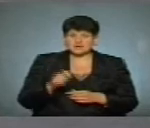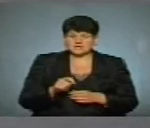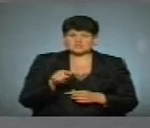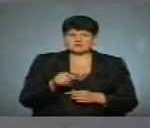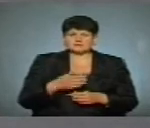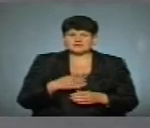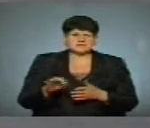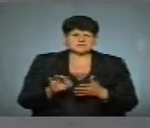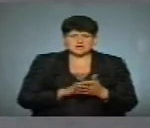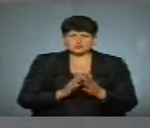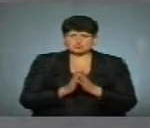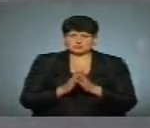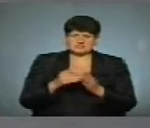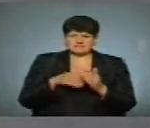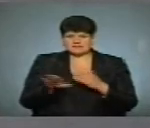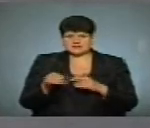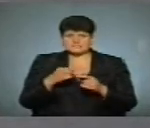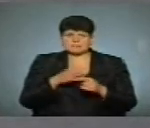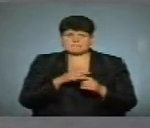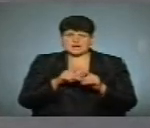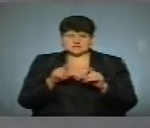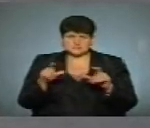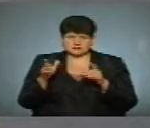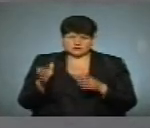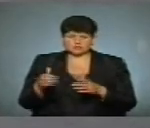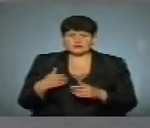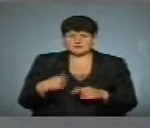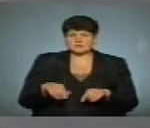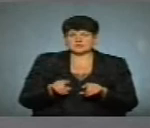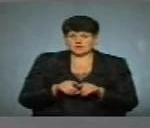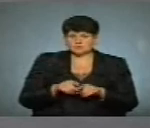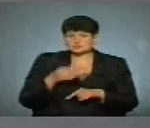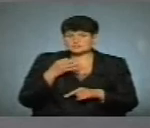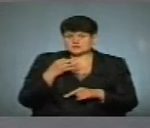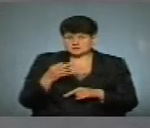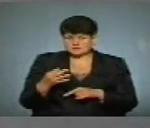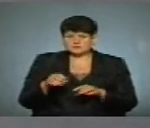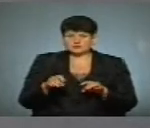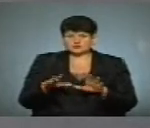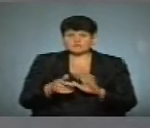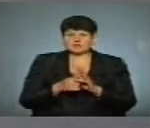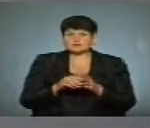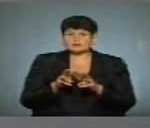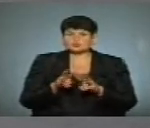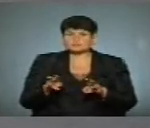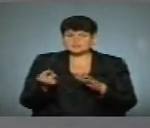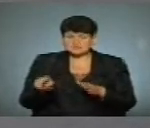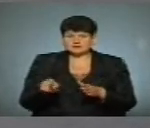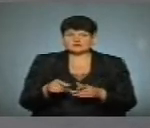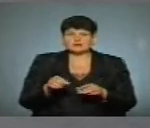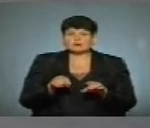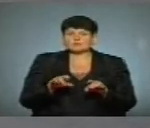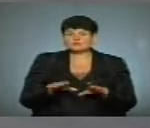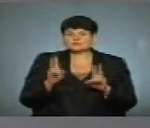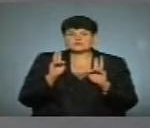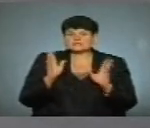мене зразу попросили вийти з магазину, на що я їм також вказав на постанову Кабінету міністрів, вони про постанову не